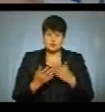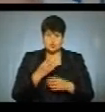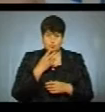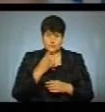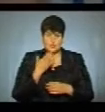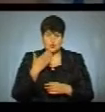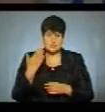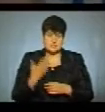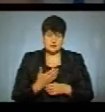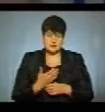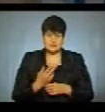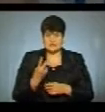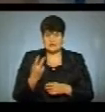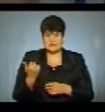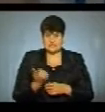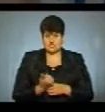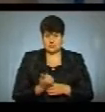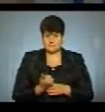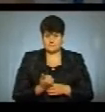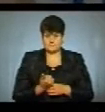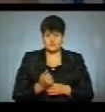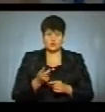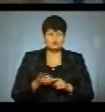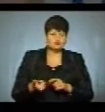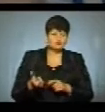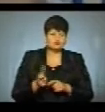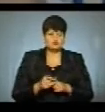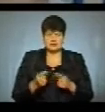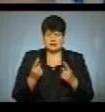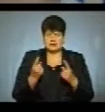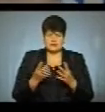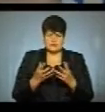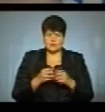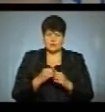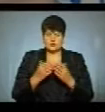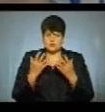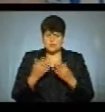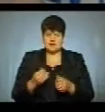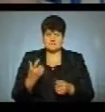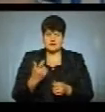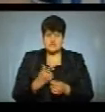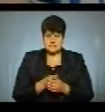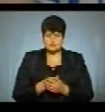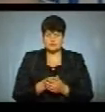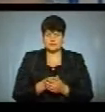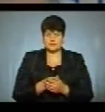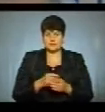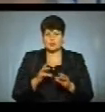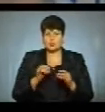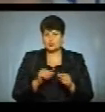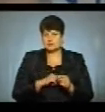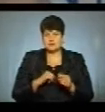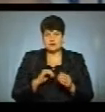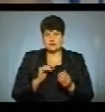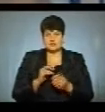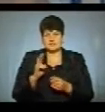на останніх буквально 2 тижні, то дуже велика кількість. Ми кожного дня вакцинуємо, ну, як мінімум